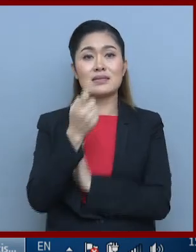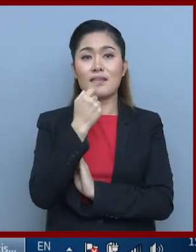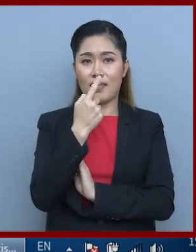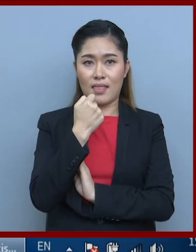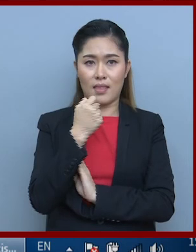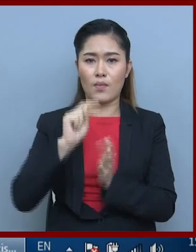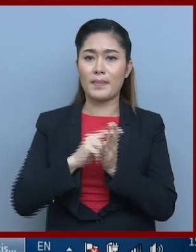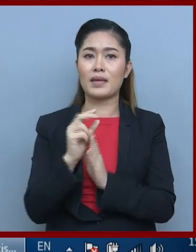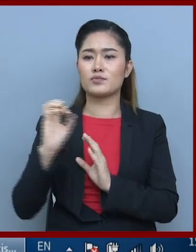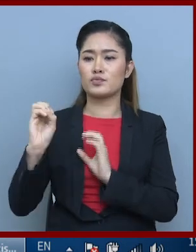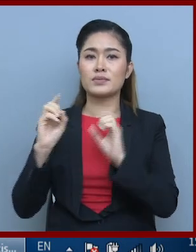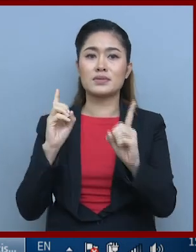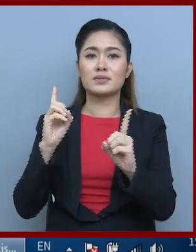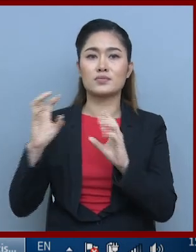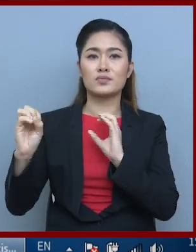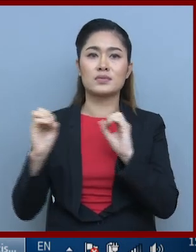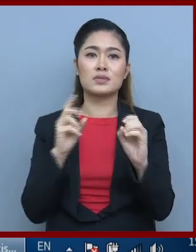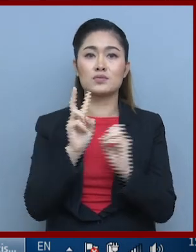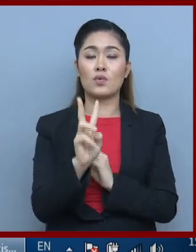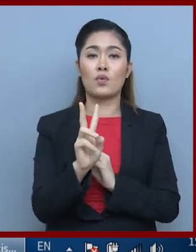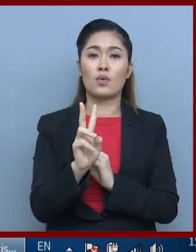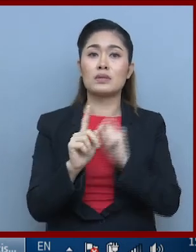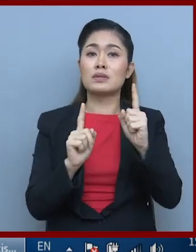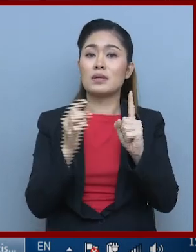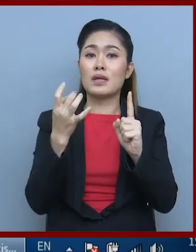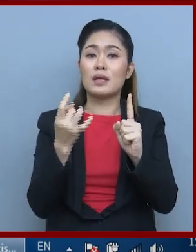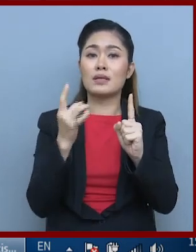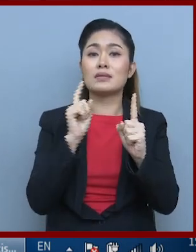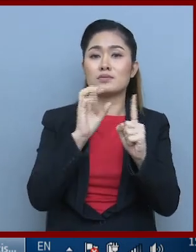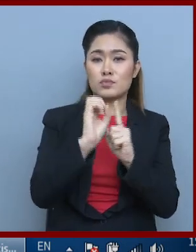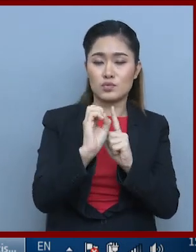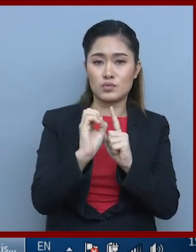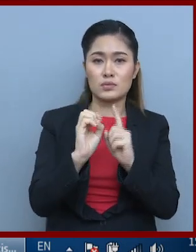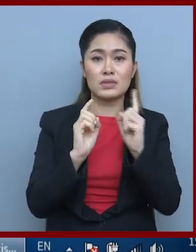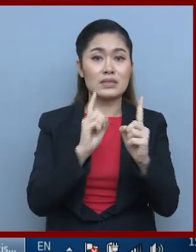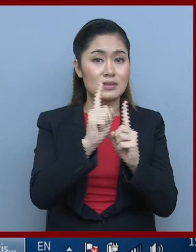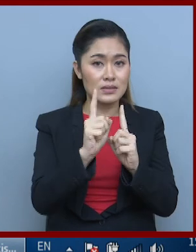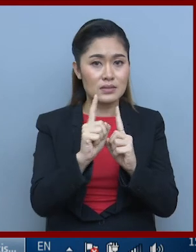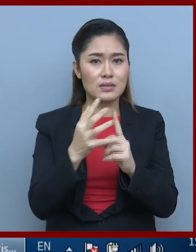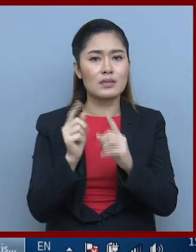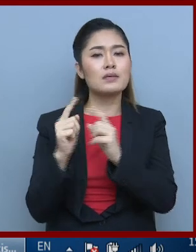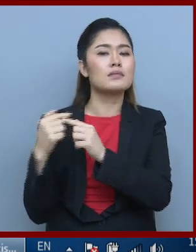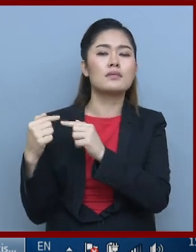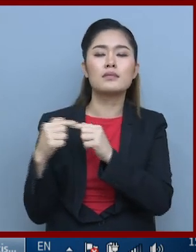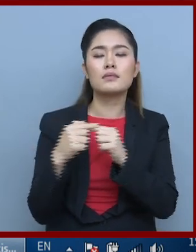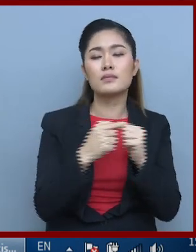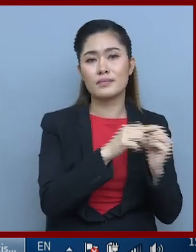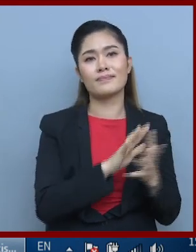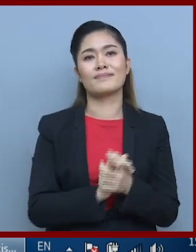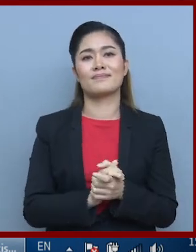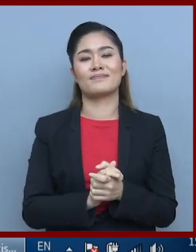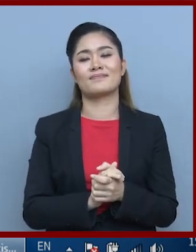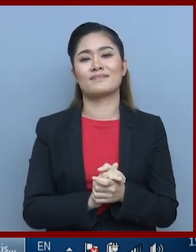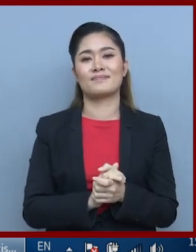1เนี้ยก็คือ01เลข2ก็คือ1อะไรครับ10เลข3ก็คือ11ไล่ไปตามลำดับนะครับ4